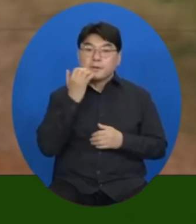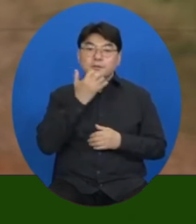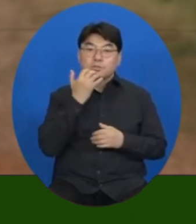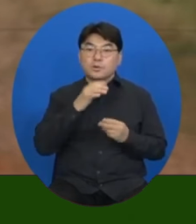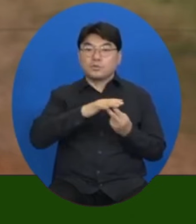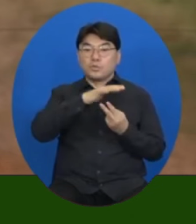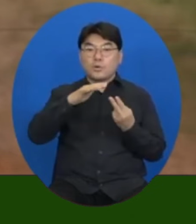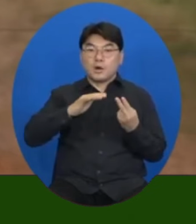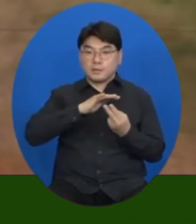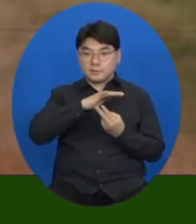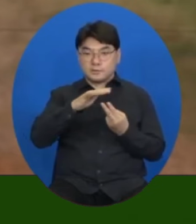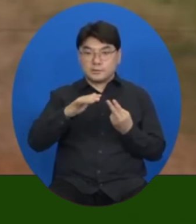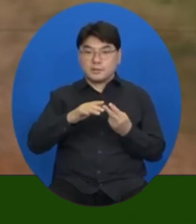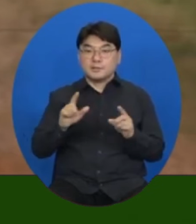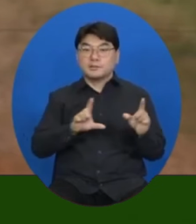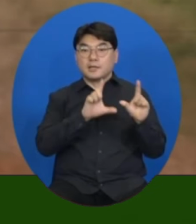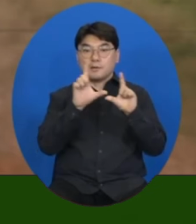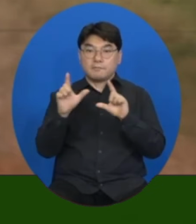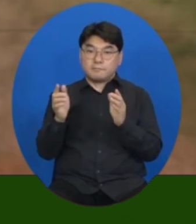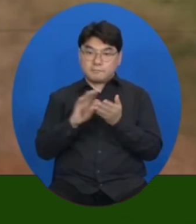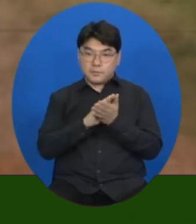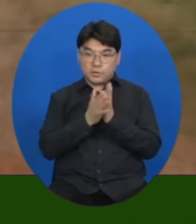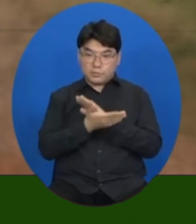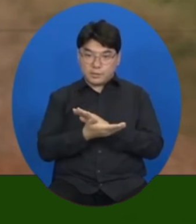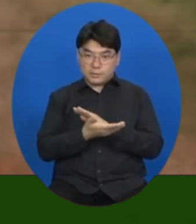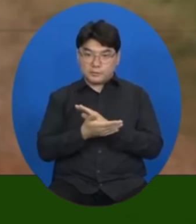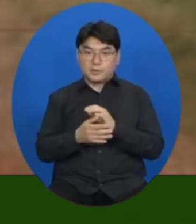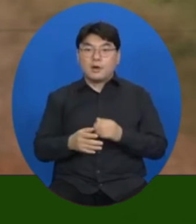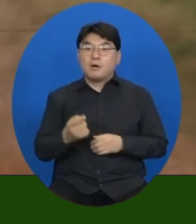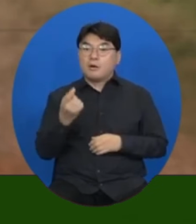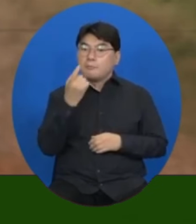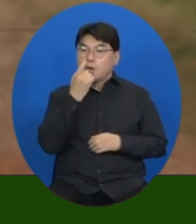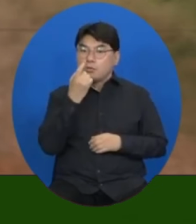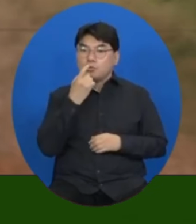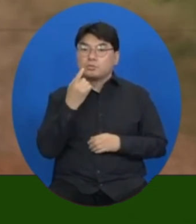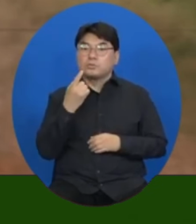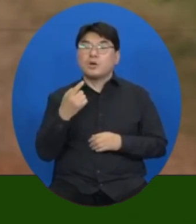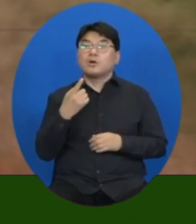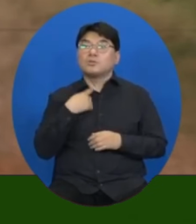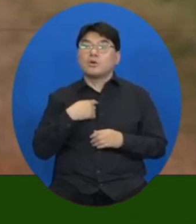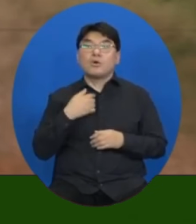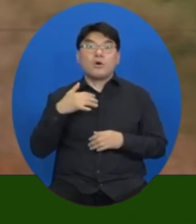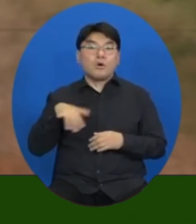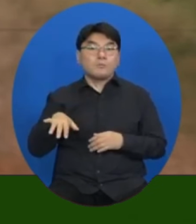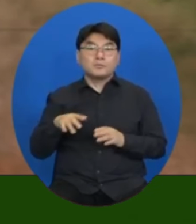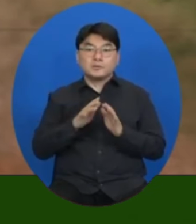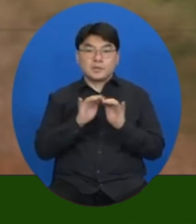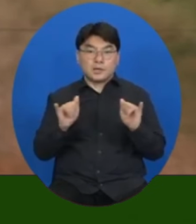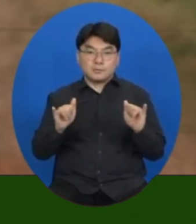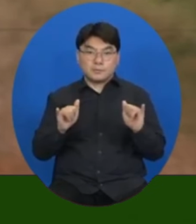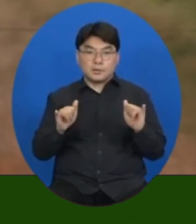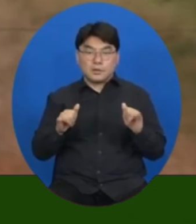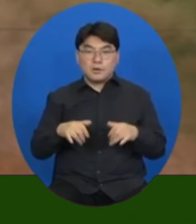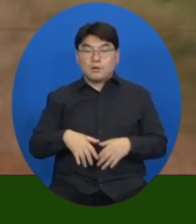분들입니다 학교하고 거리가 멀었던 분들이죠 그런데 그 누구보다도 탁월했고